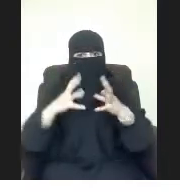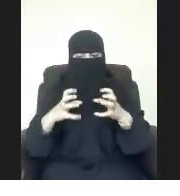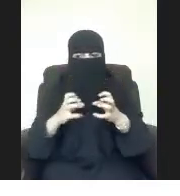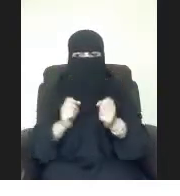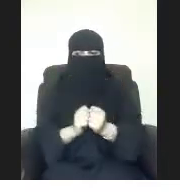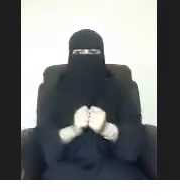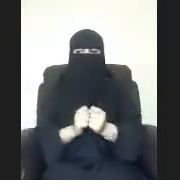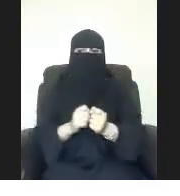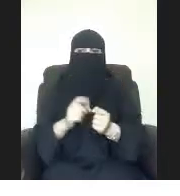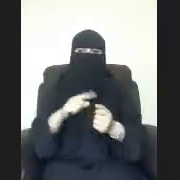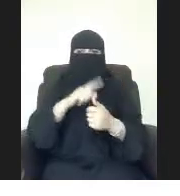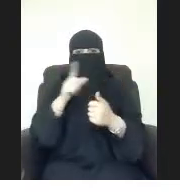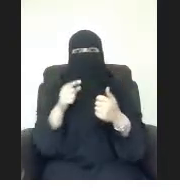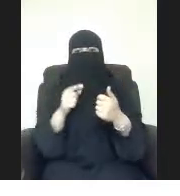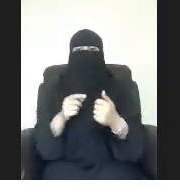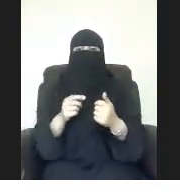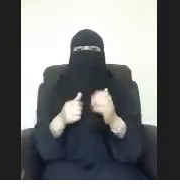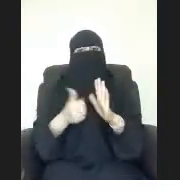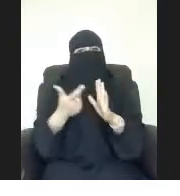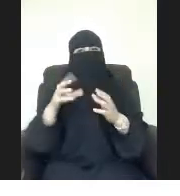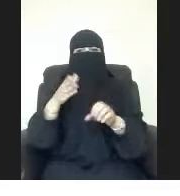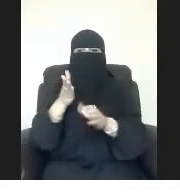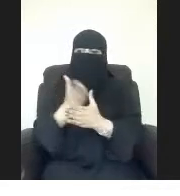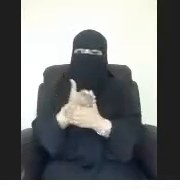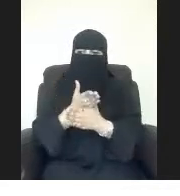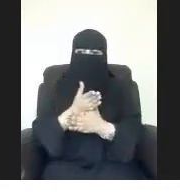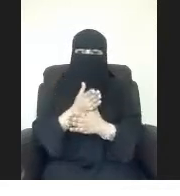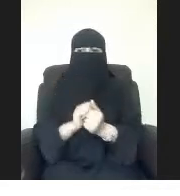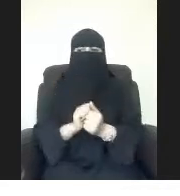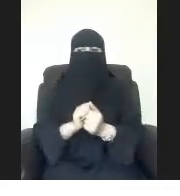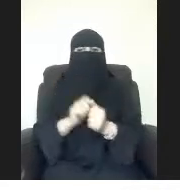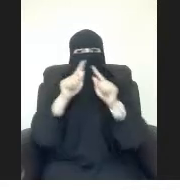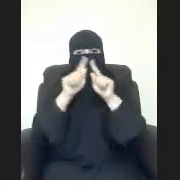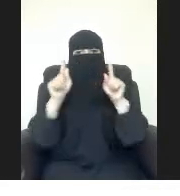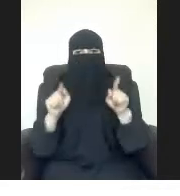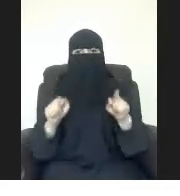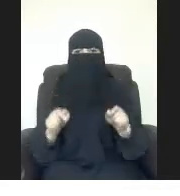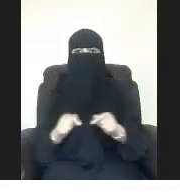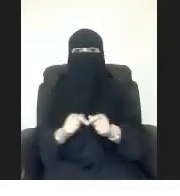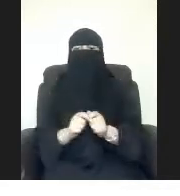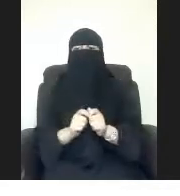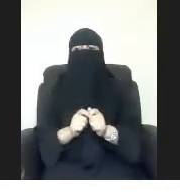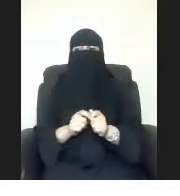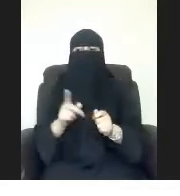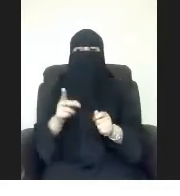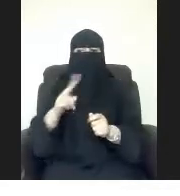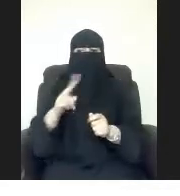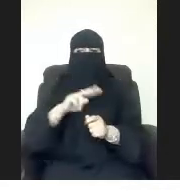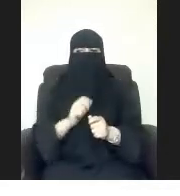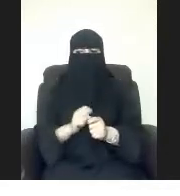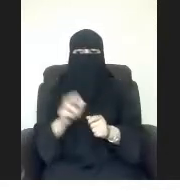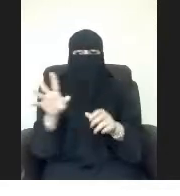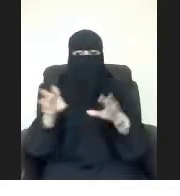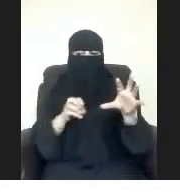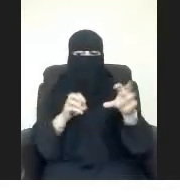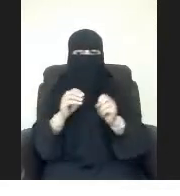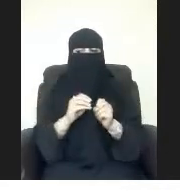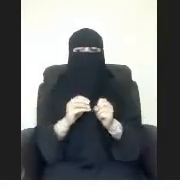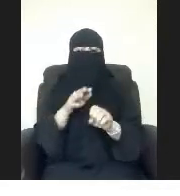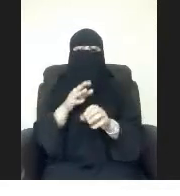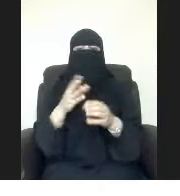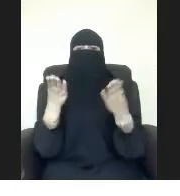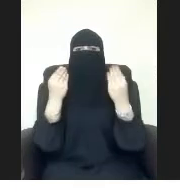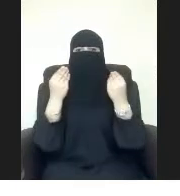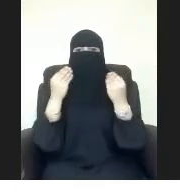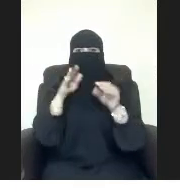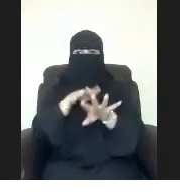المدمج، ثم نبذة قصيرة وسريعة عن النموذج التعلم المدمج، وأيضا